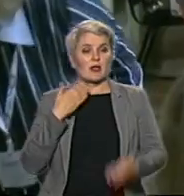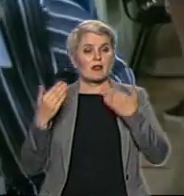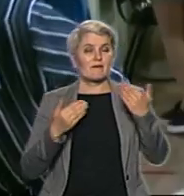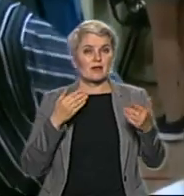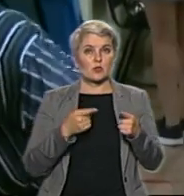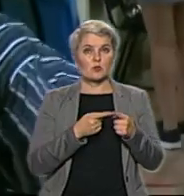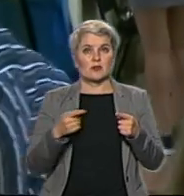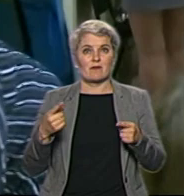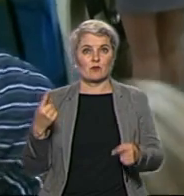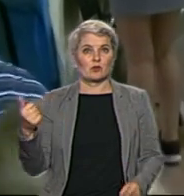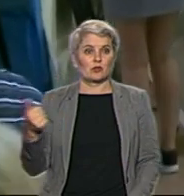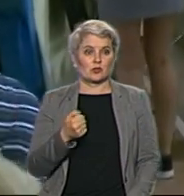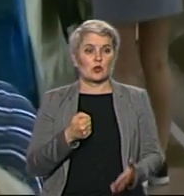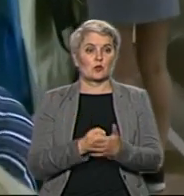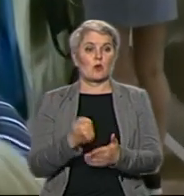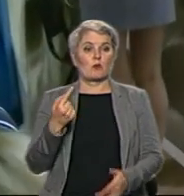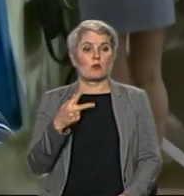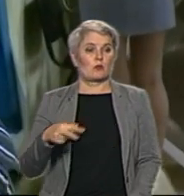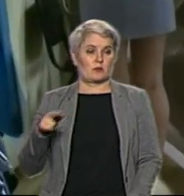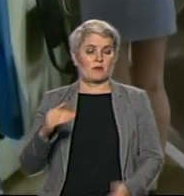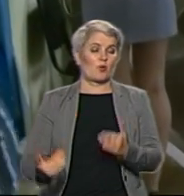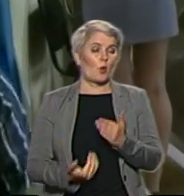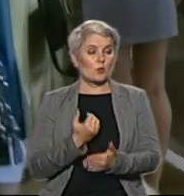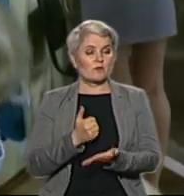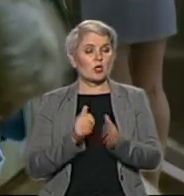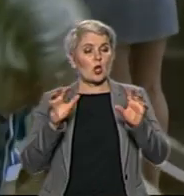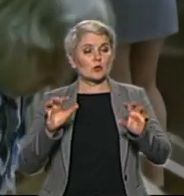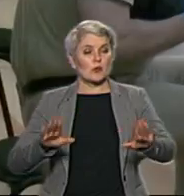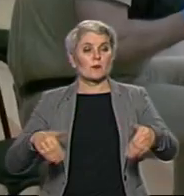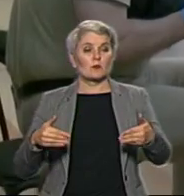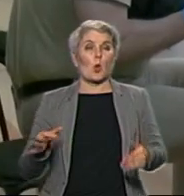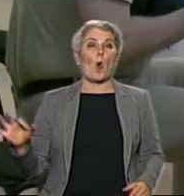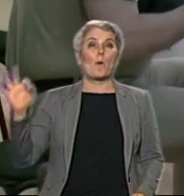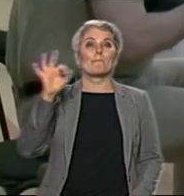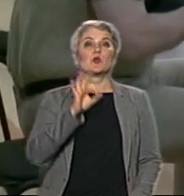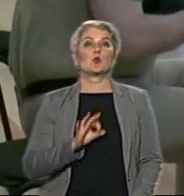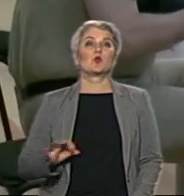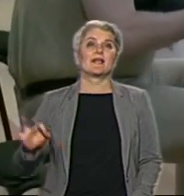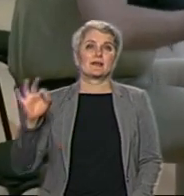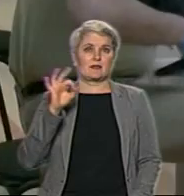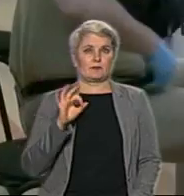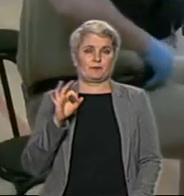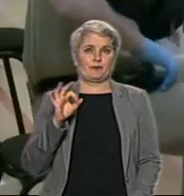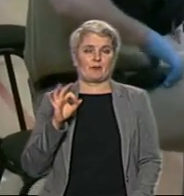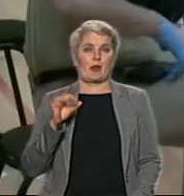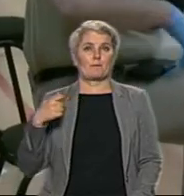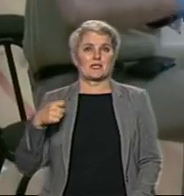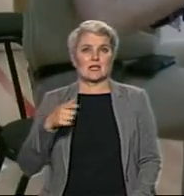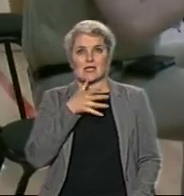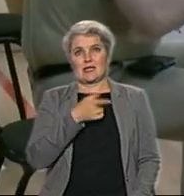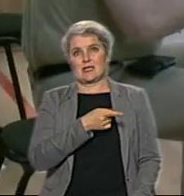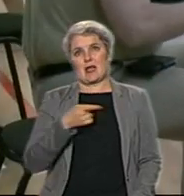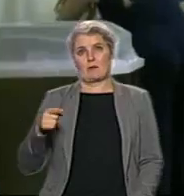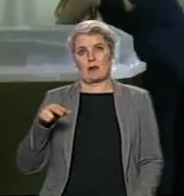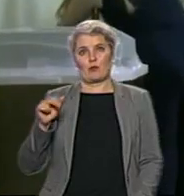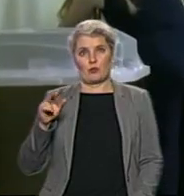тривав тиждень – до 1 липня. В оновленій Конституції пропонують обнулити президентський термін Володимира Путіна. Це дасть йому змогу